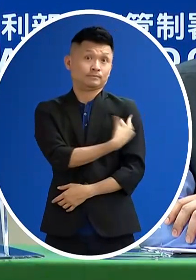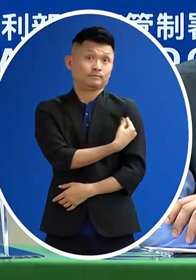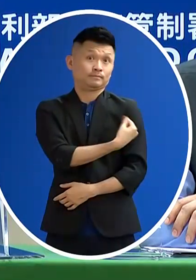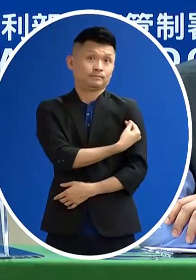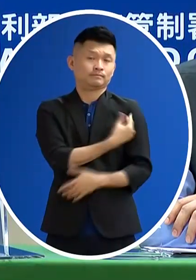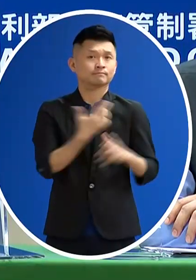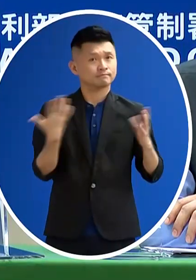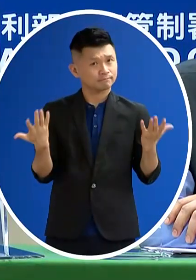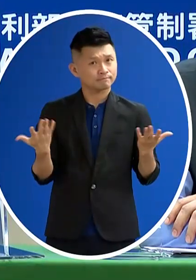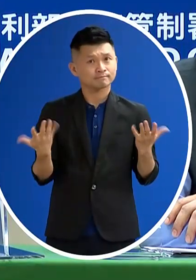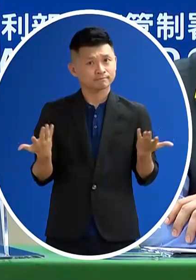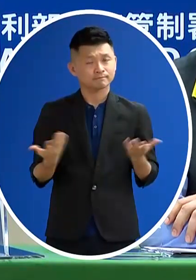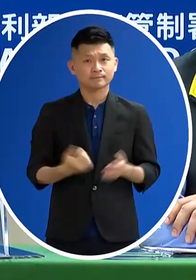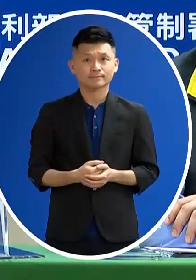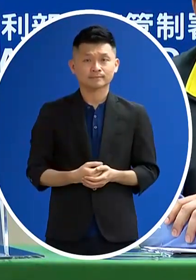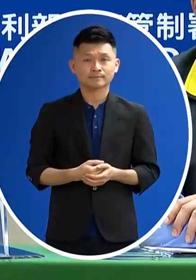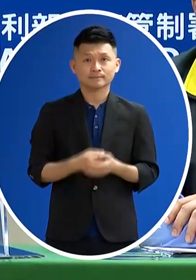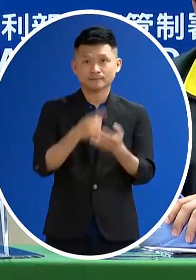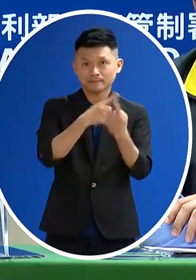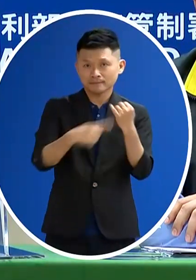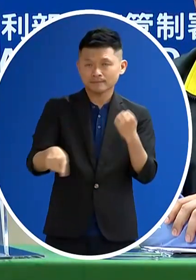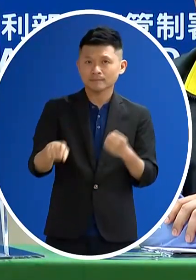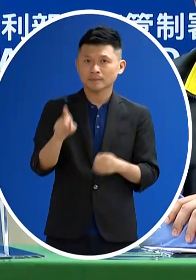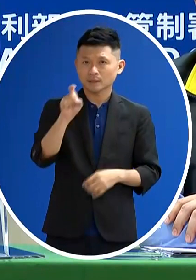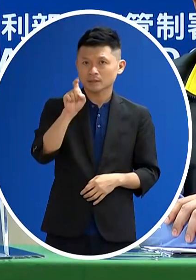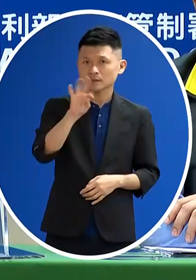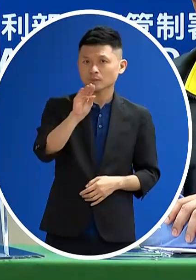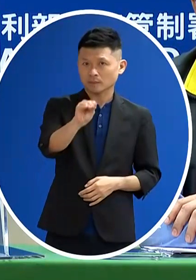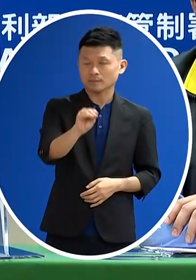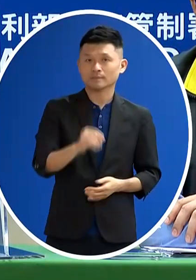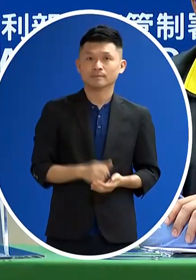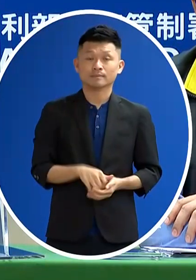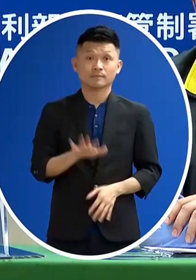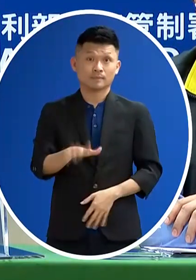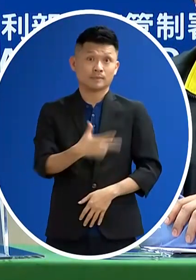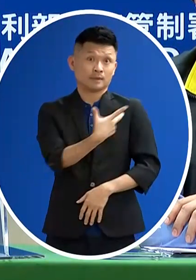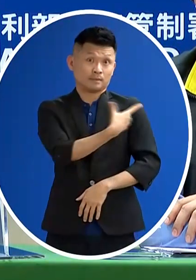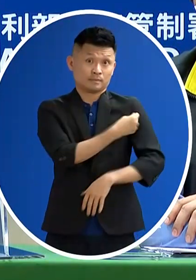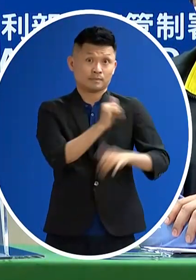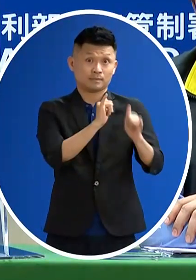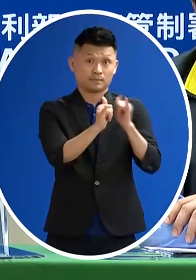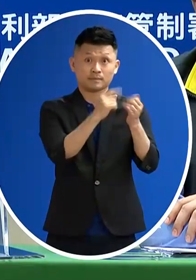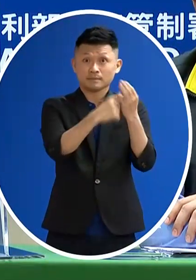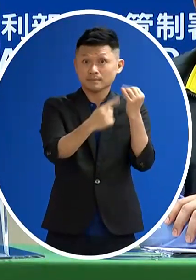啊，大概也打了10几万，哈，所以我们现在的剂次人口比，